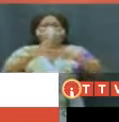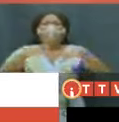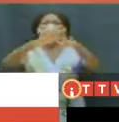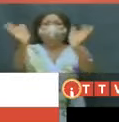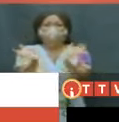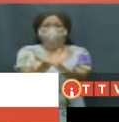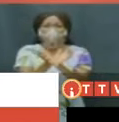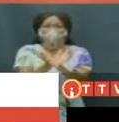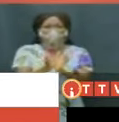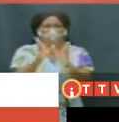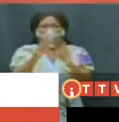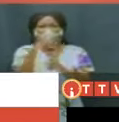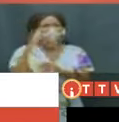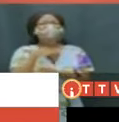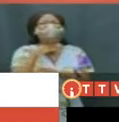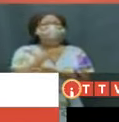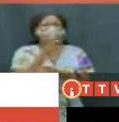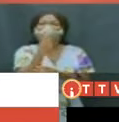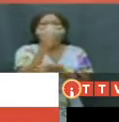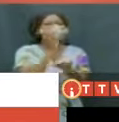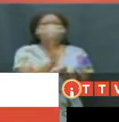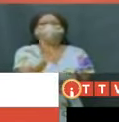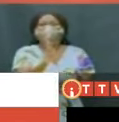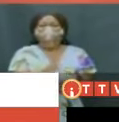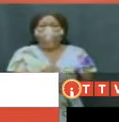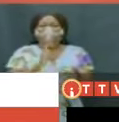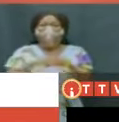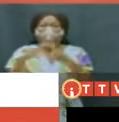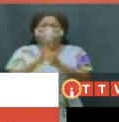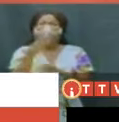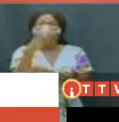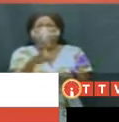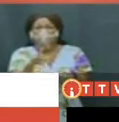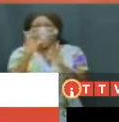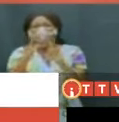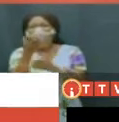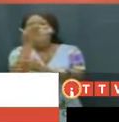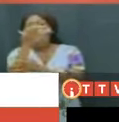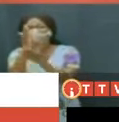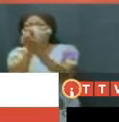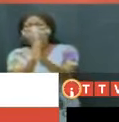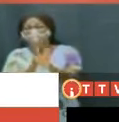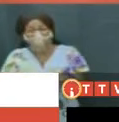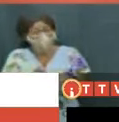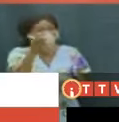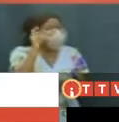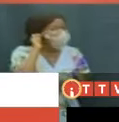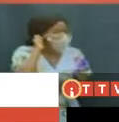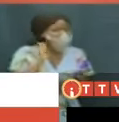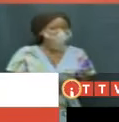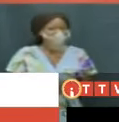ena sapanga chibale ndi chilungamo. Amakhalanso nthawi zambiri akuuza anthu zinthu zabodza, iya ikatemera amene